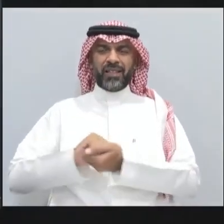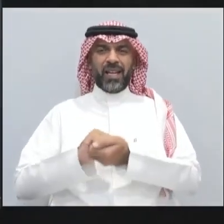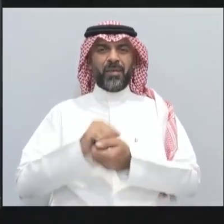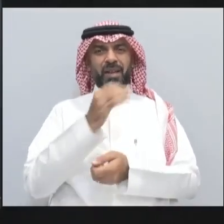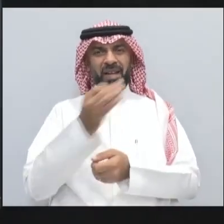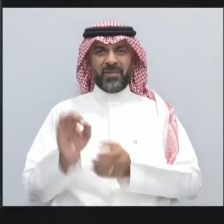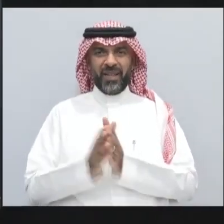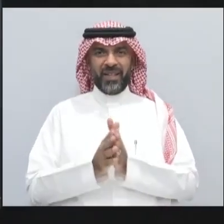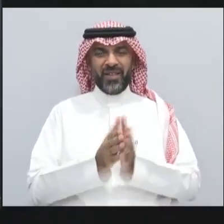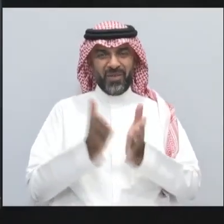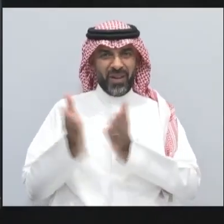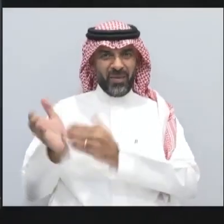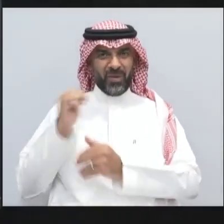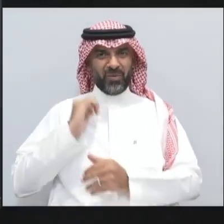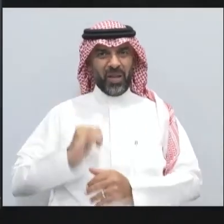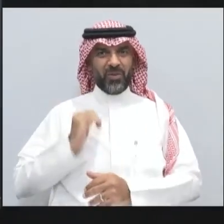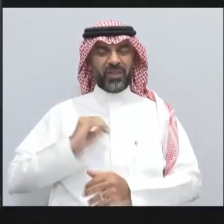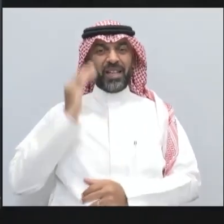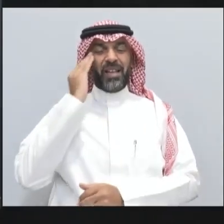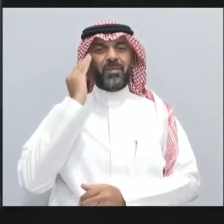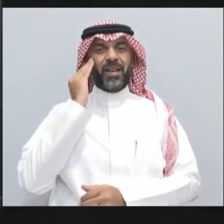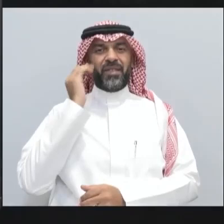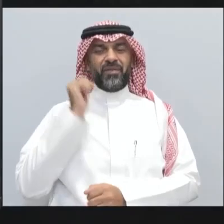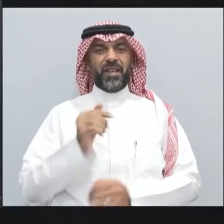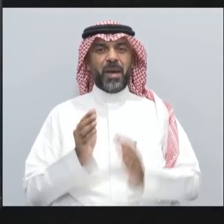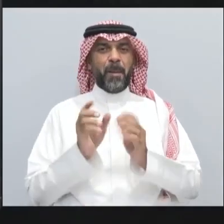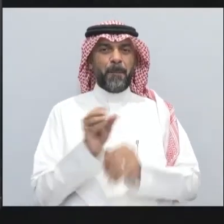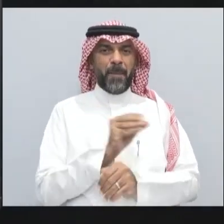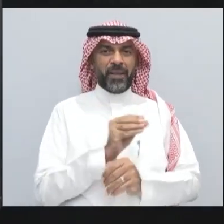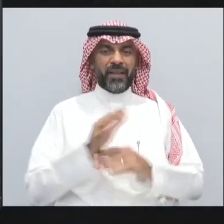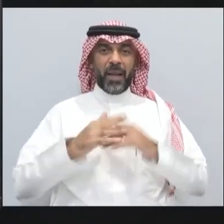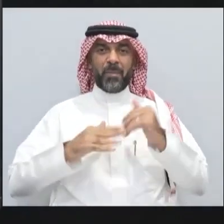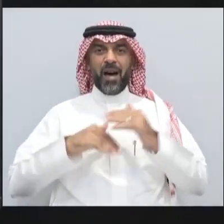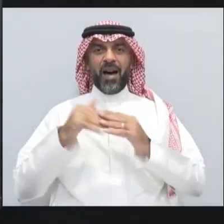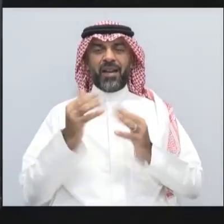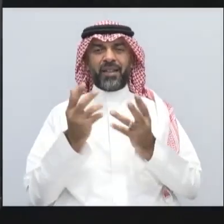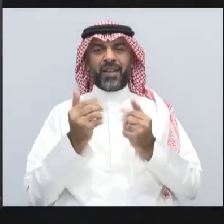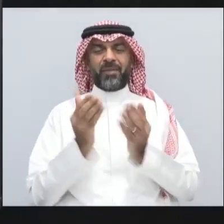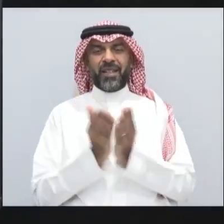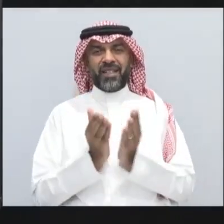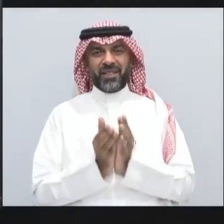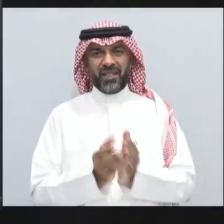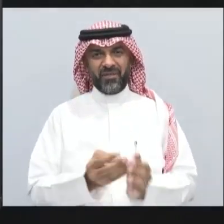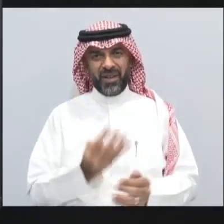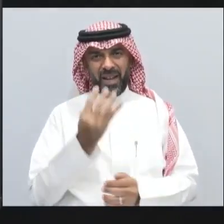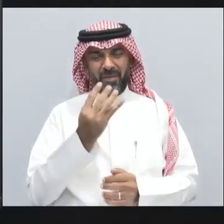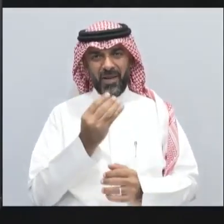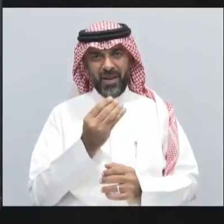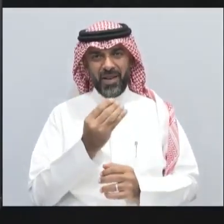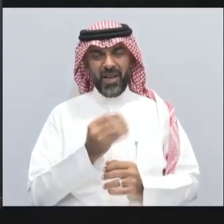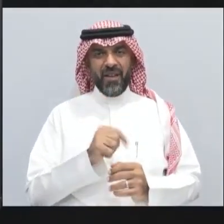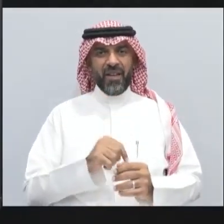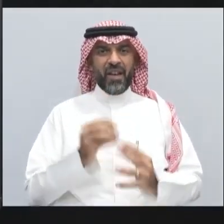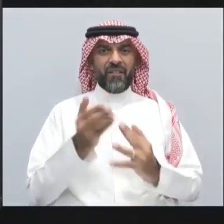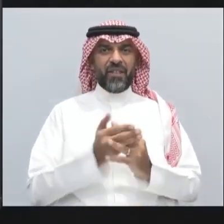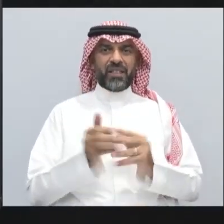اجمعين ارحب بكم طلابي الاعزاء و طالباتي العزيزات في مادتنا المهارات الرقميه للصف الرابع للمرحله الابتدائيه